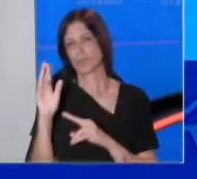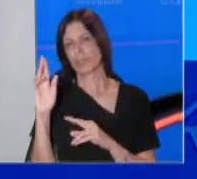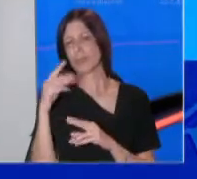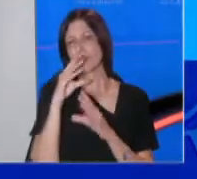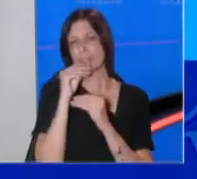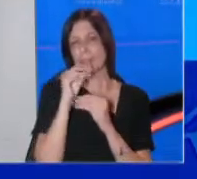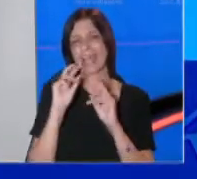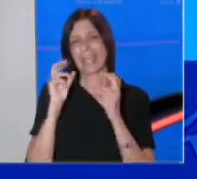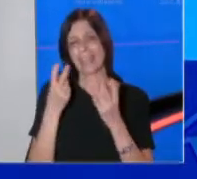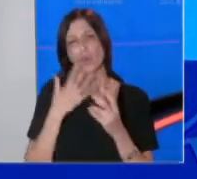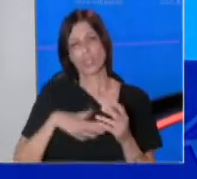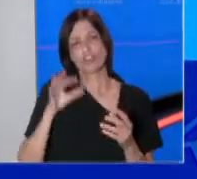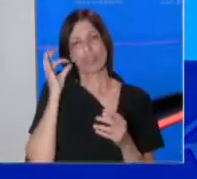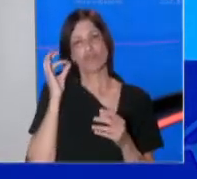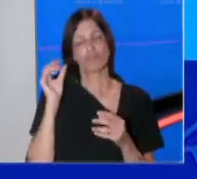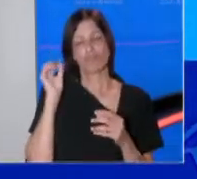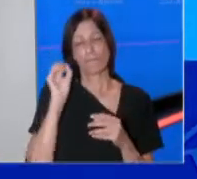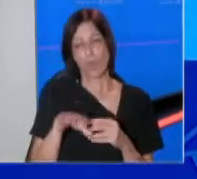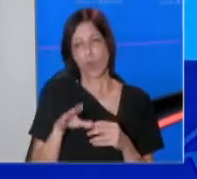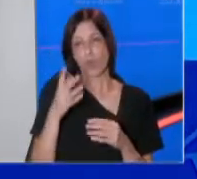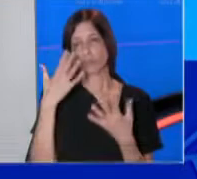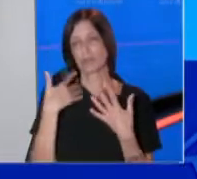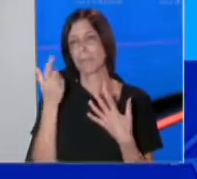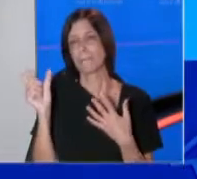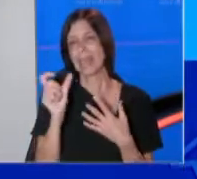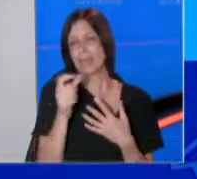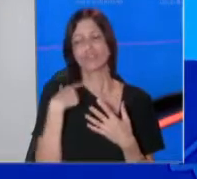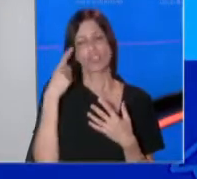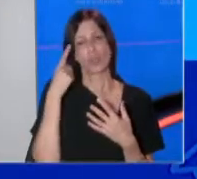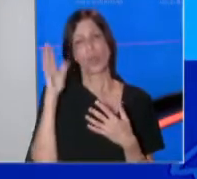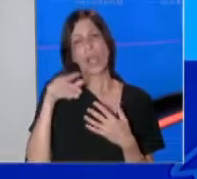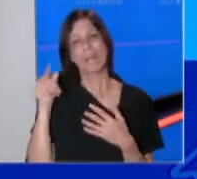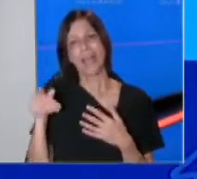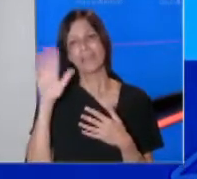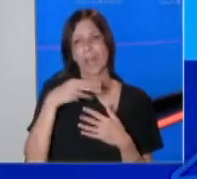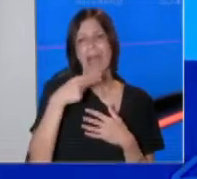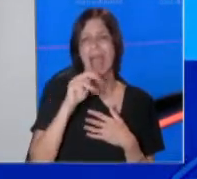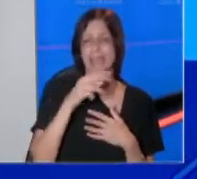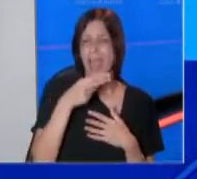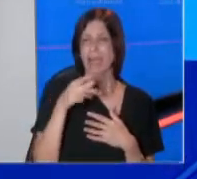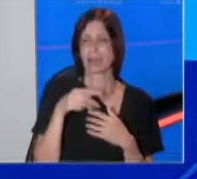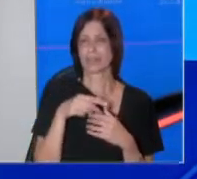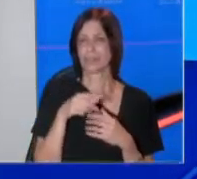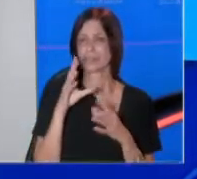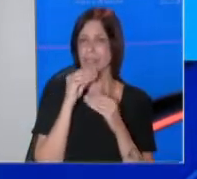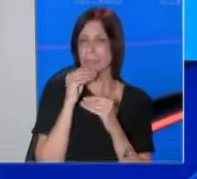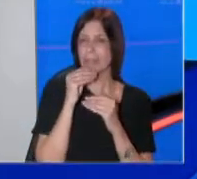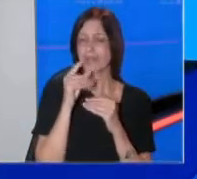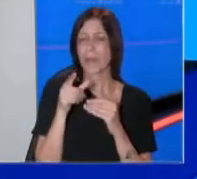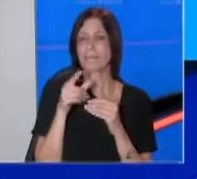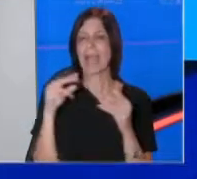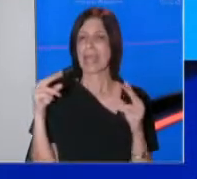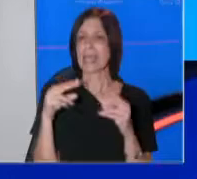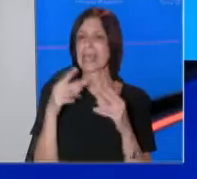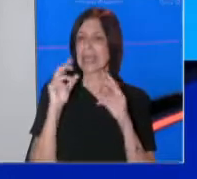הכנס, כי אני רוצה שאנשים יבואו, תתני כמה מילים כדי שידעו, כי גם את וגם הנה תדברנה בכנס, בואי